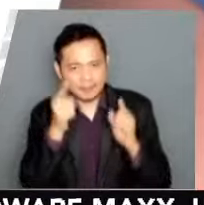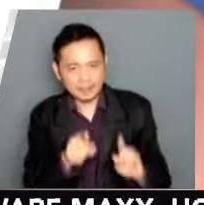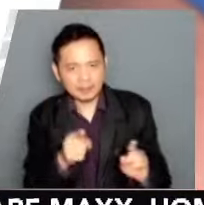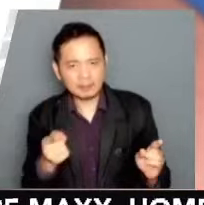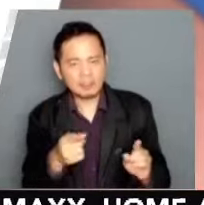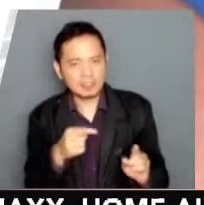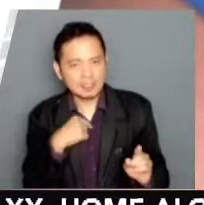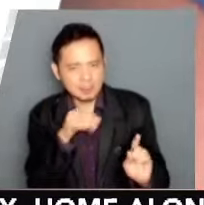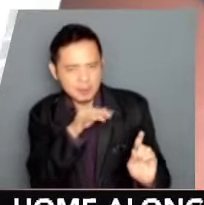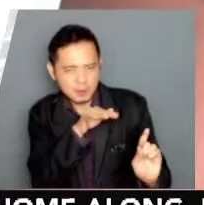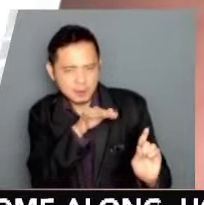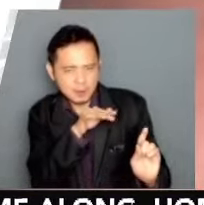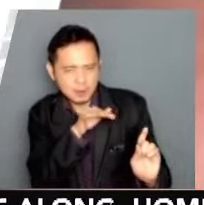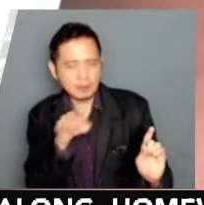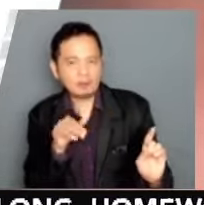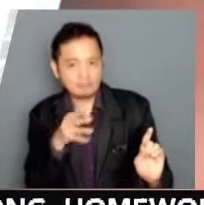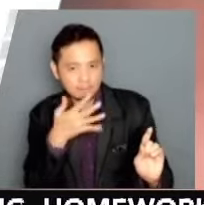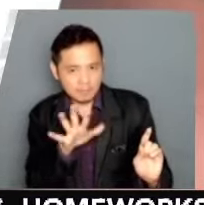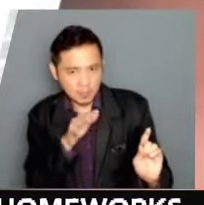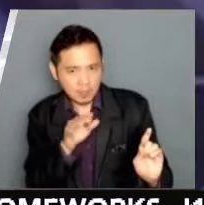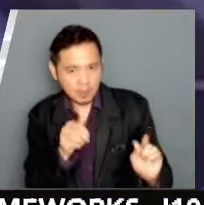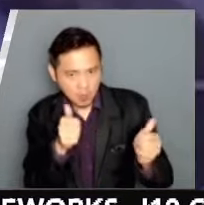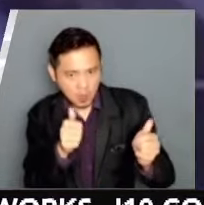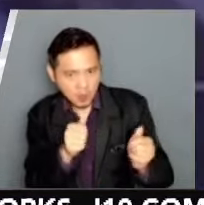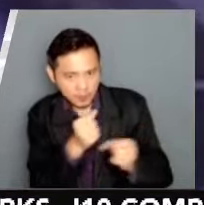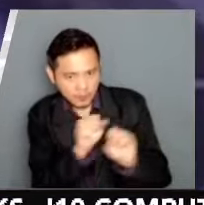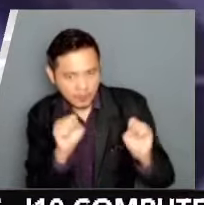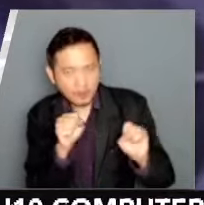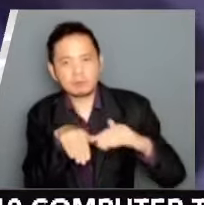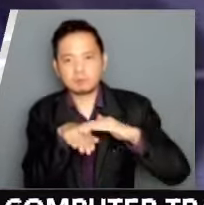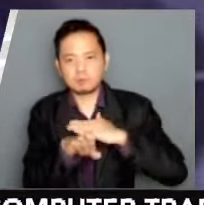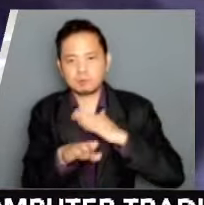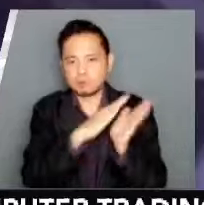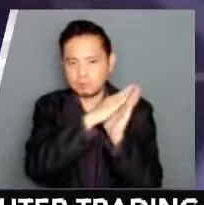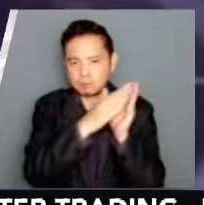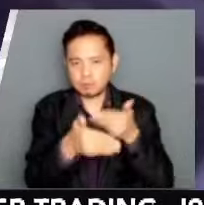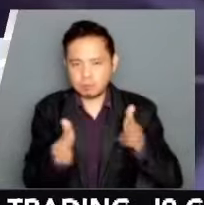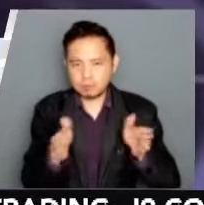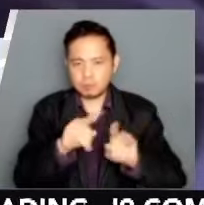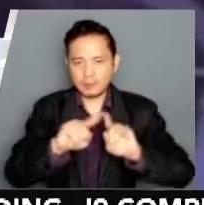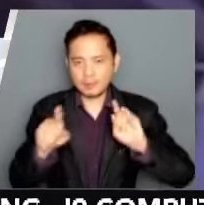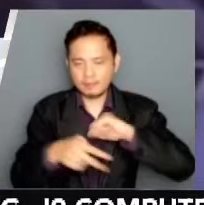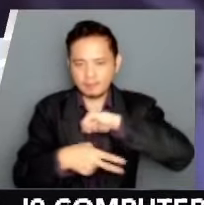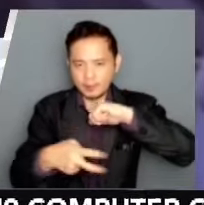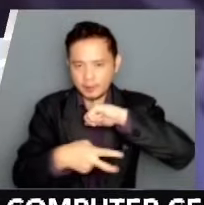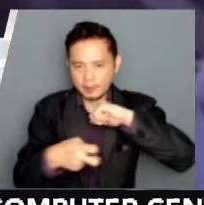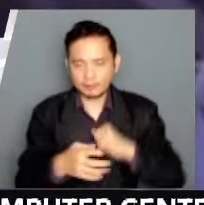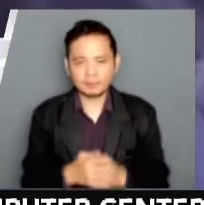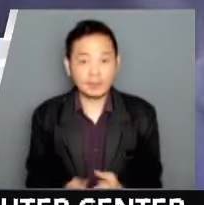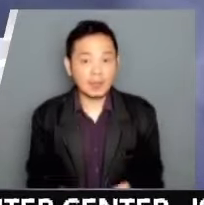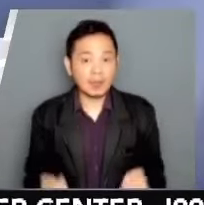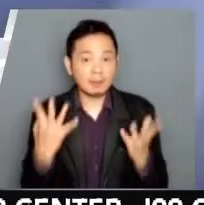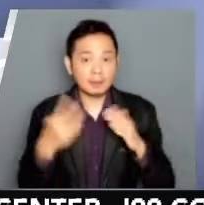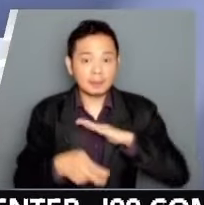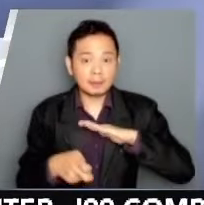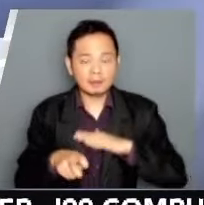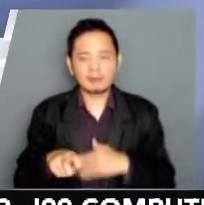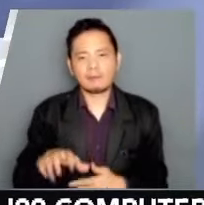Pagod sa kwarto G mamit 5,000 cash at rong nagkakahalaga ng